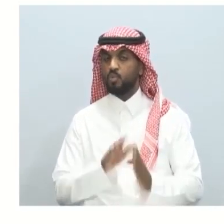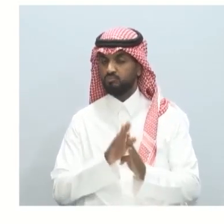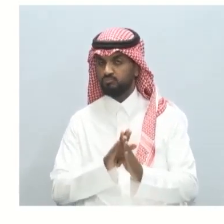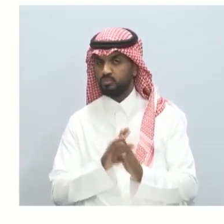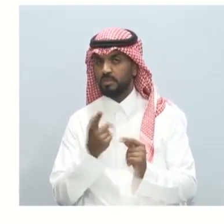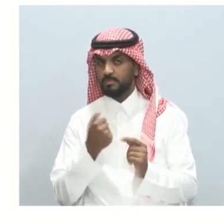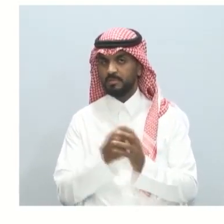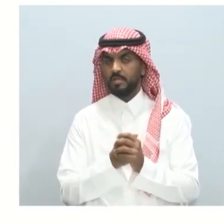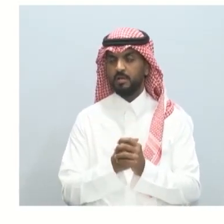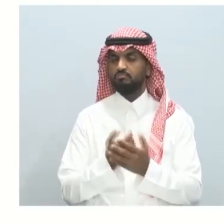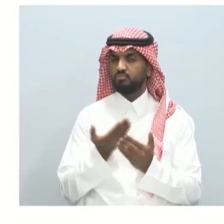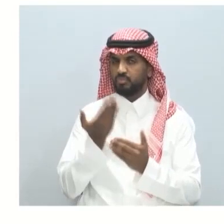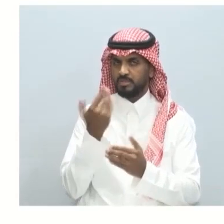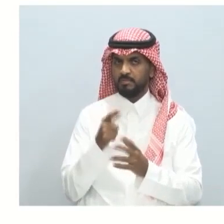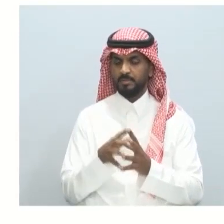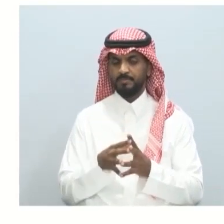السابقه